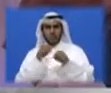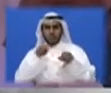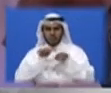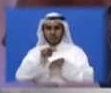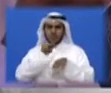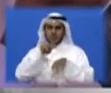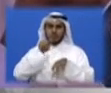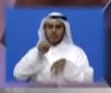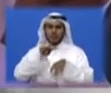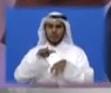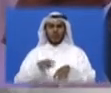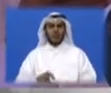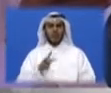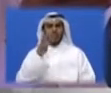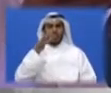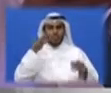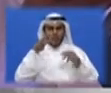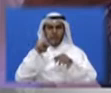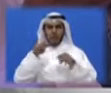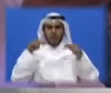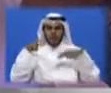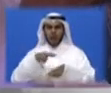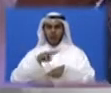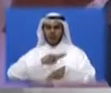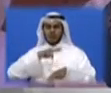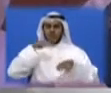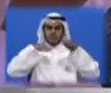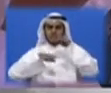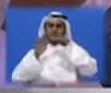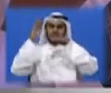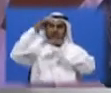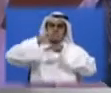تكون ثلاث حارات فوق وحارتين او ثلاث حارات تحت